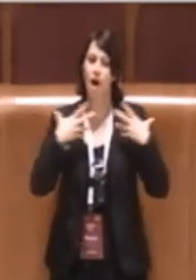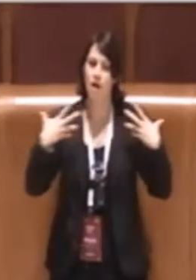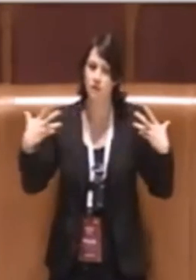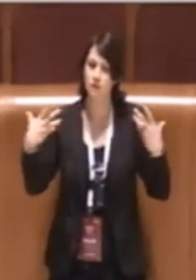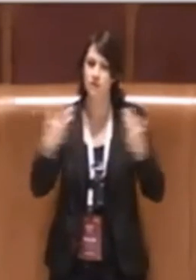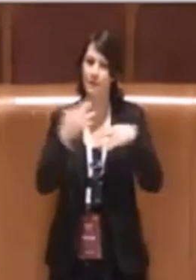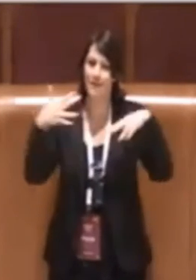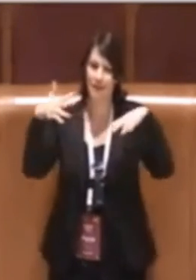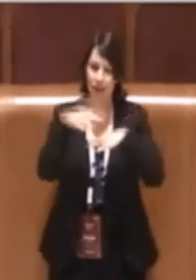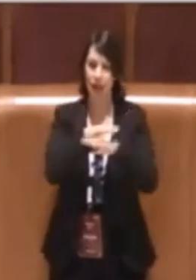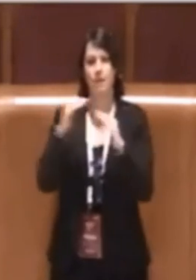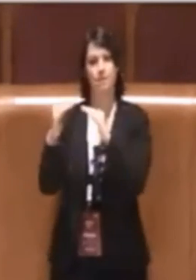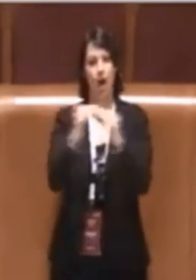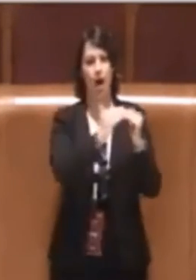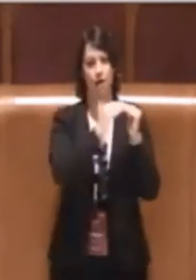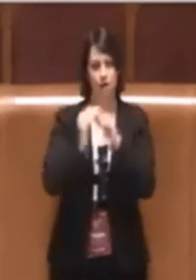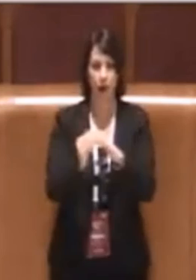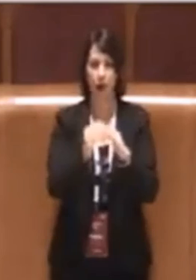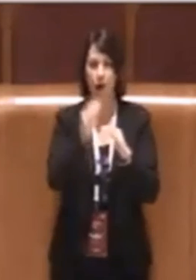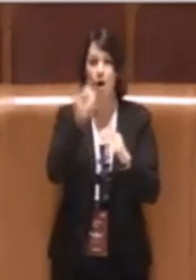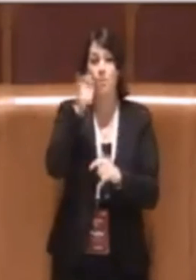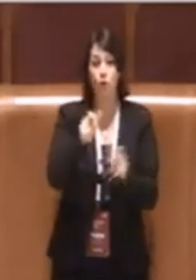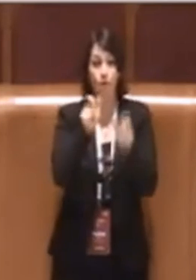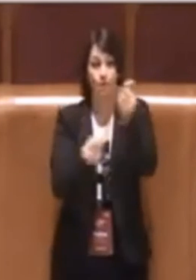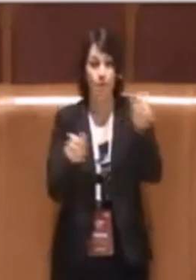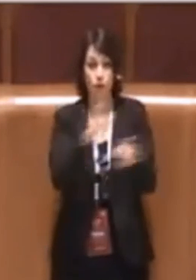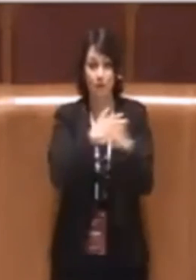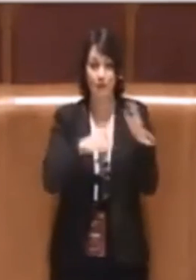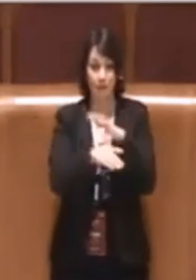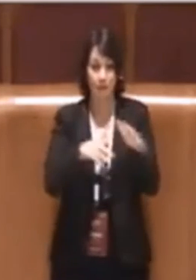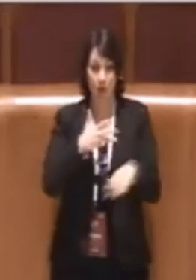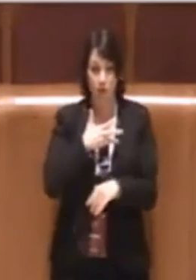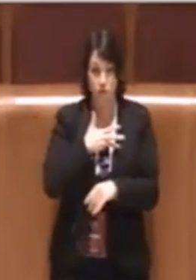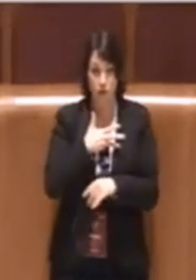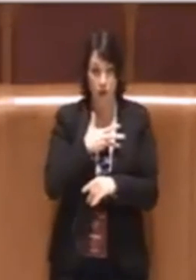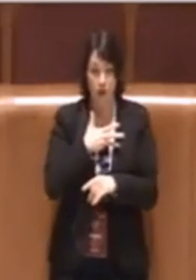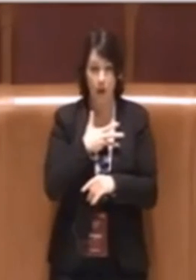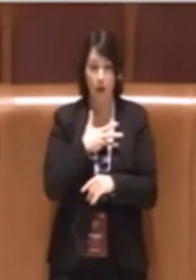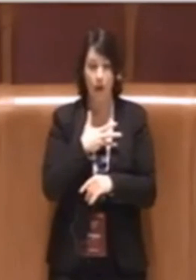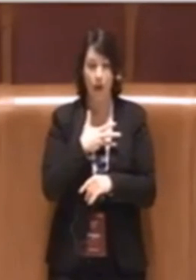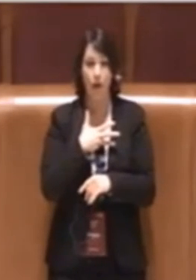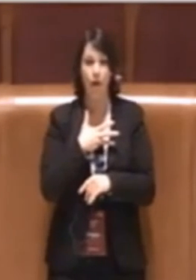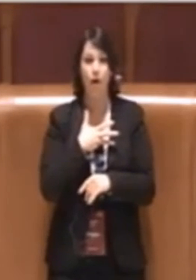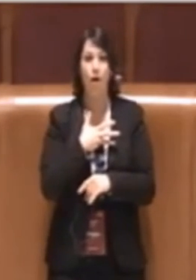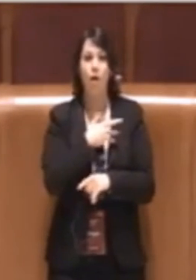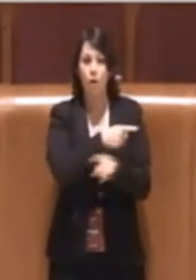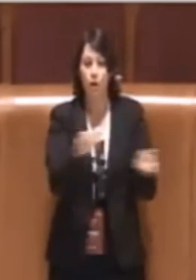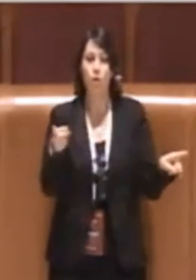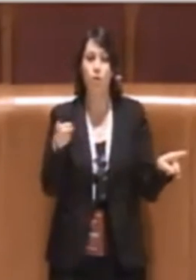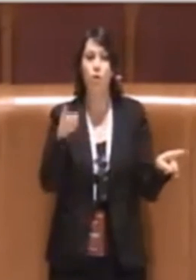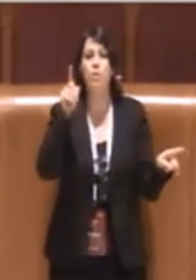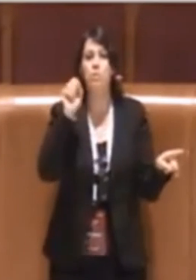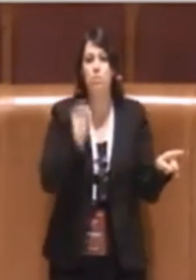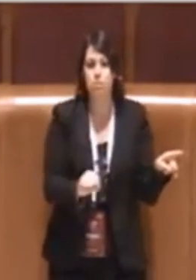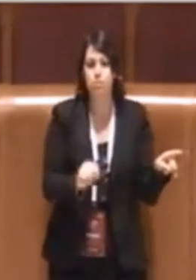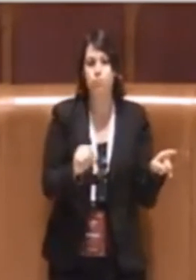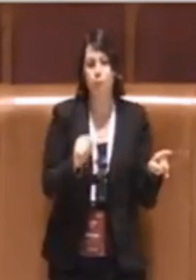affinché tutte le persone con disabilità e le loro diverse abilità del fare possano continuare